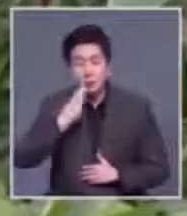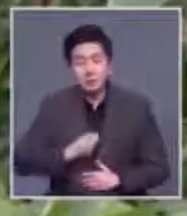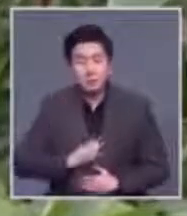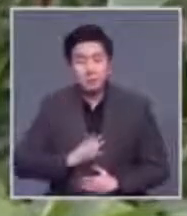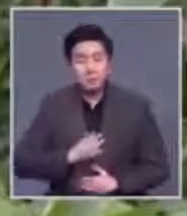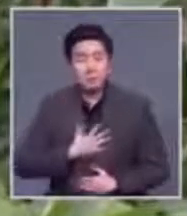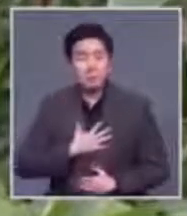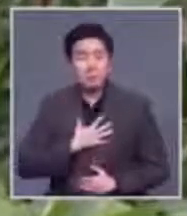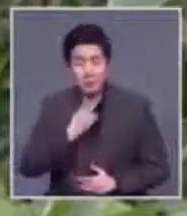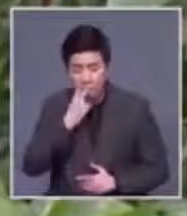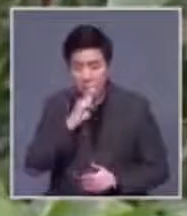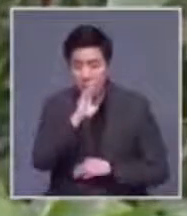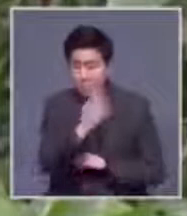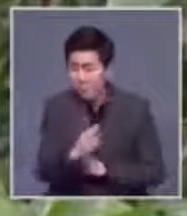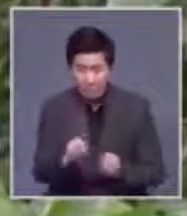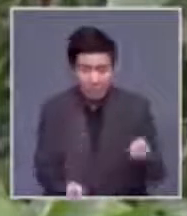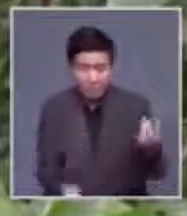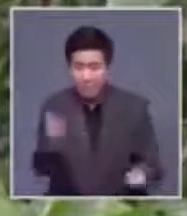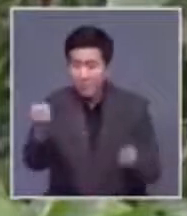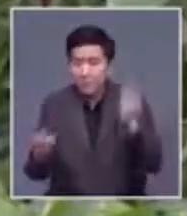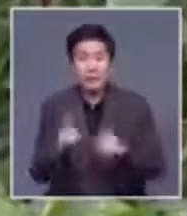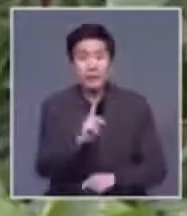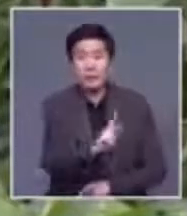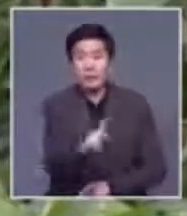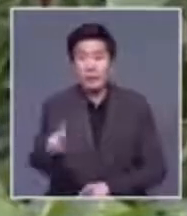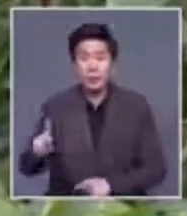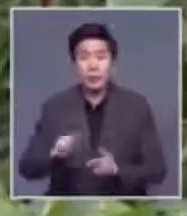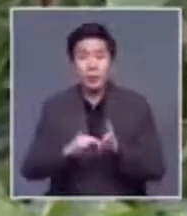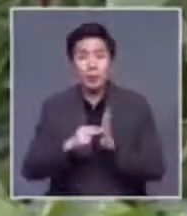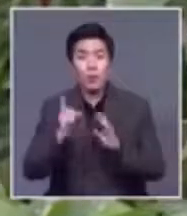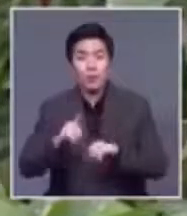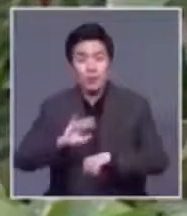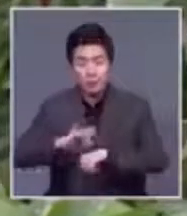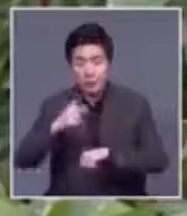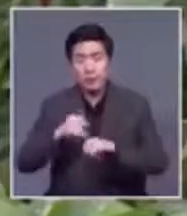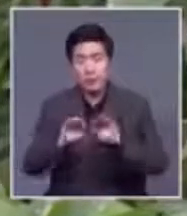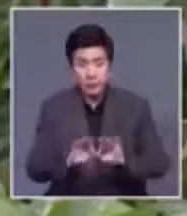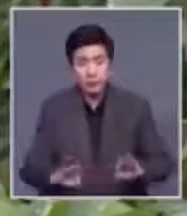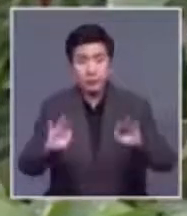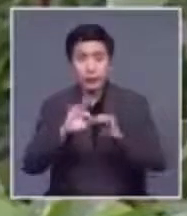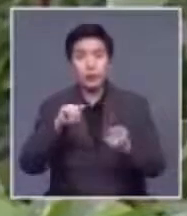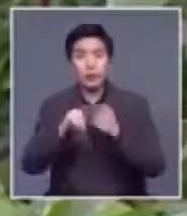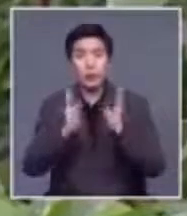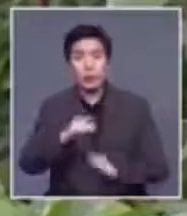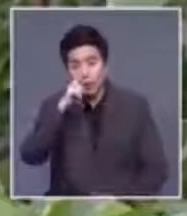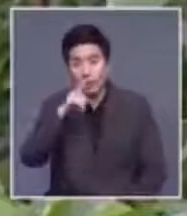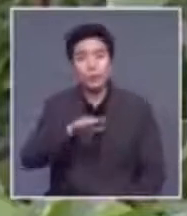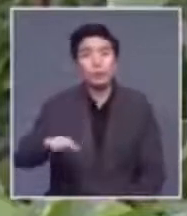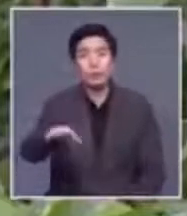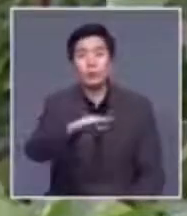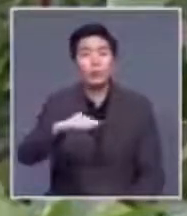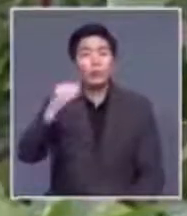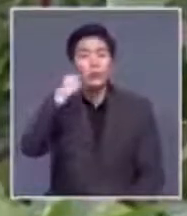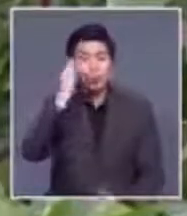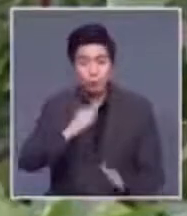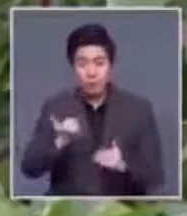ได้เห็นต้นไม้ใบไม้ที่เขียวขจีแบบนี้นะคะนี่ถือว่าเป็นทรัพยากรธรรมชาติที่สำคัญสำหรับคนไทยทุกๆคนค่ะแต่ว่าที่ผ่านมานะ